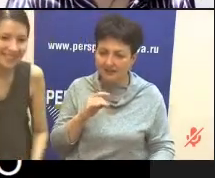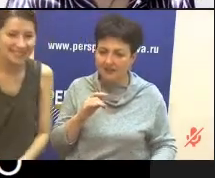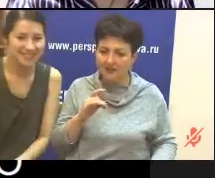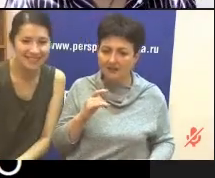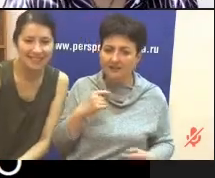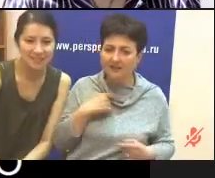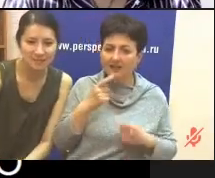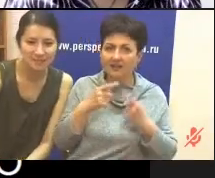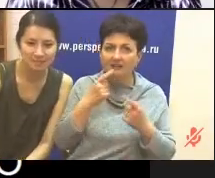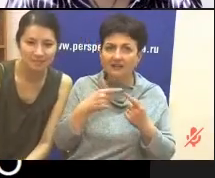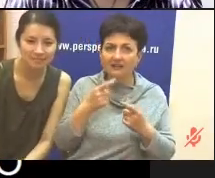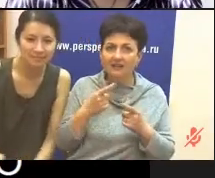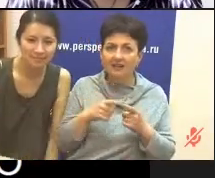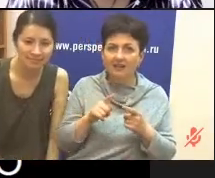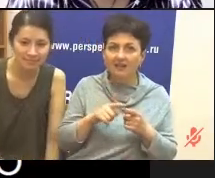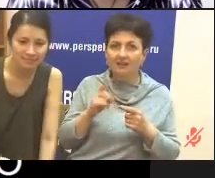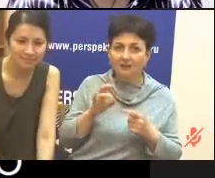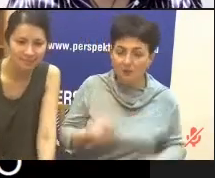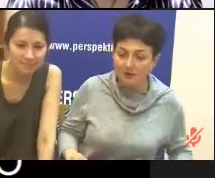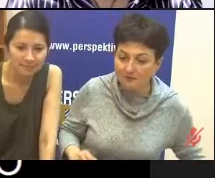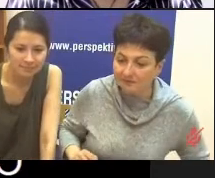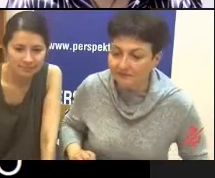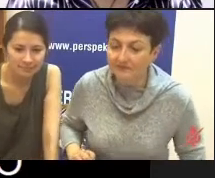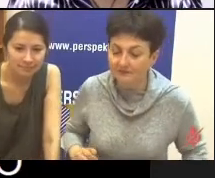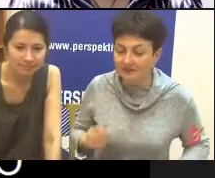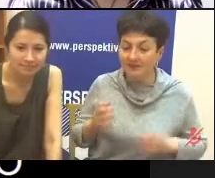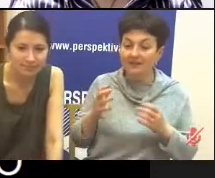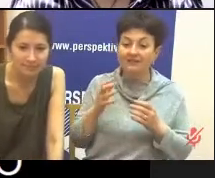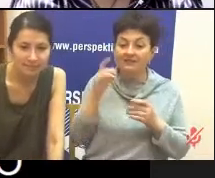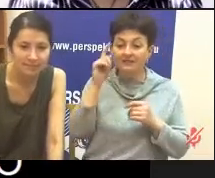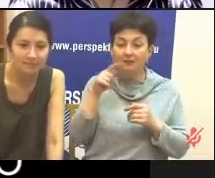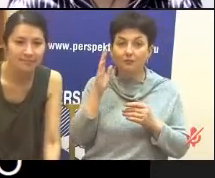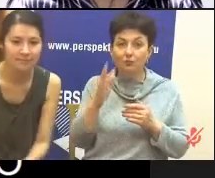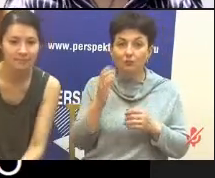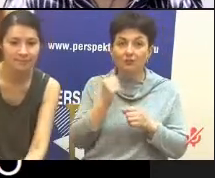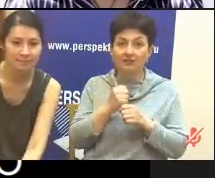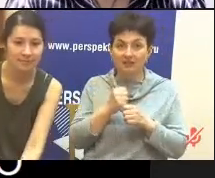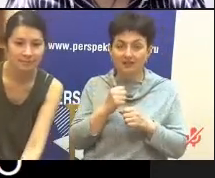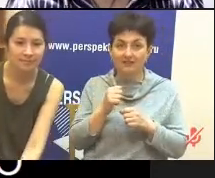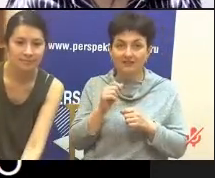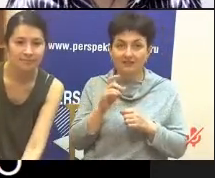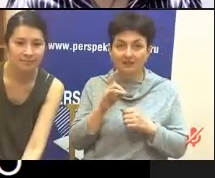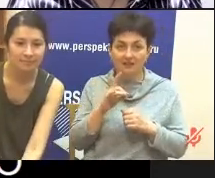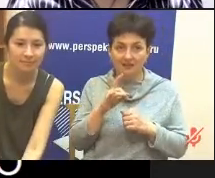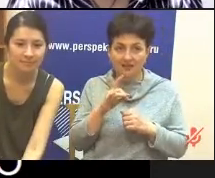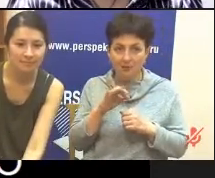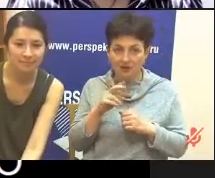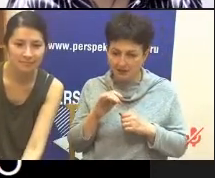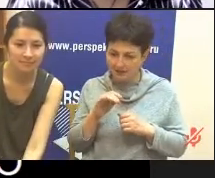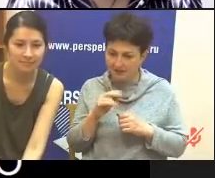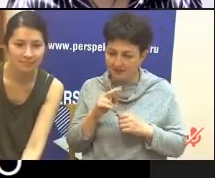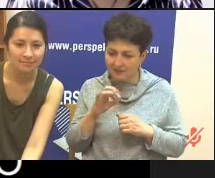PR. Роксана, я это сказала очень так походя, но ловите меня на слове, значит,